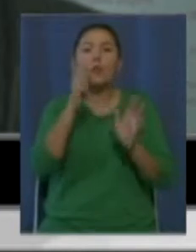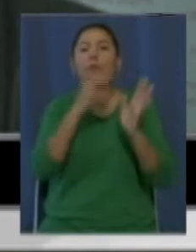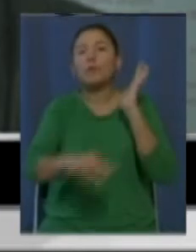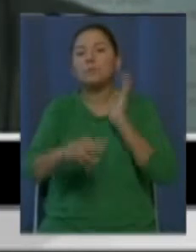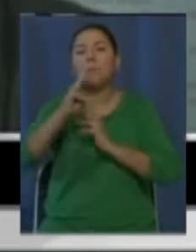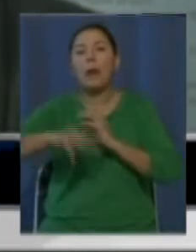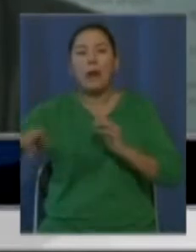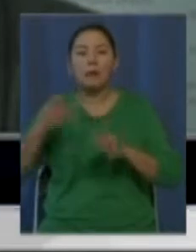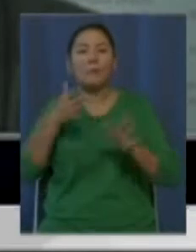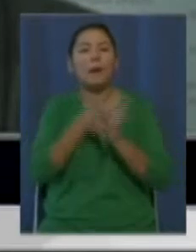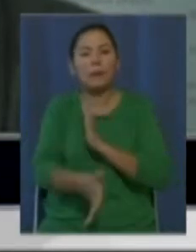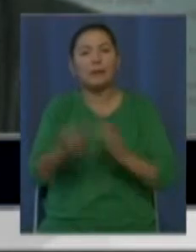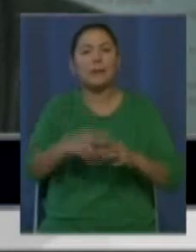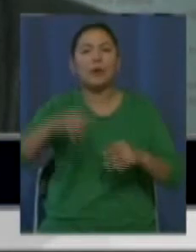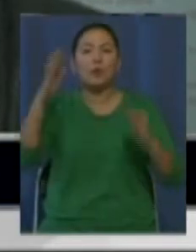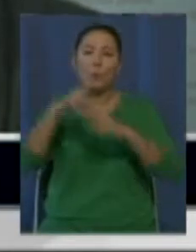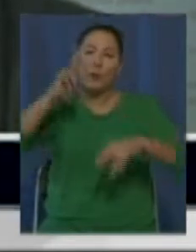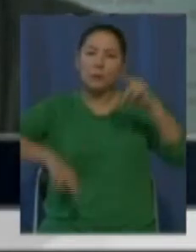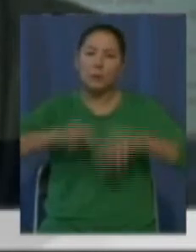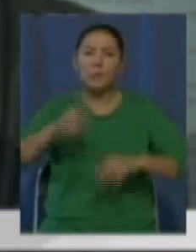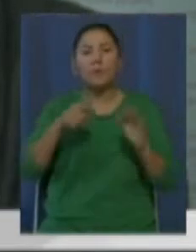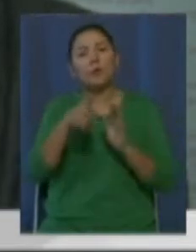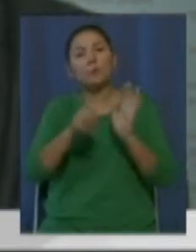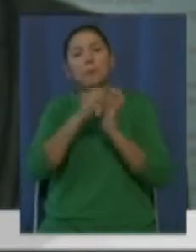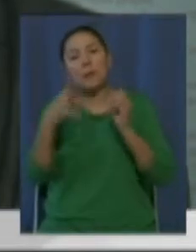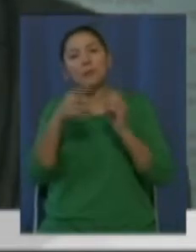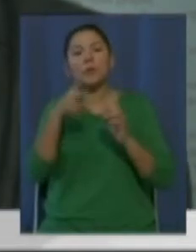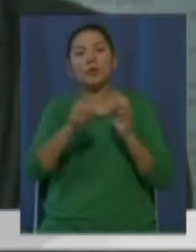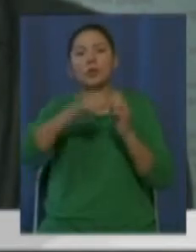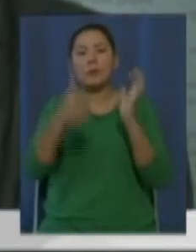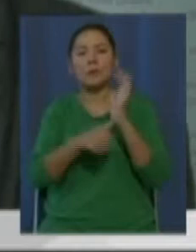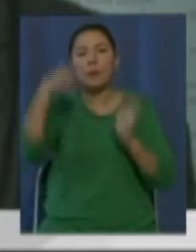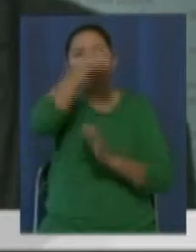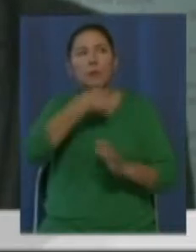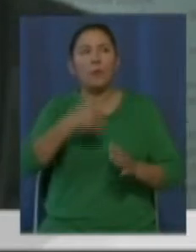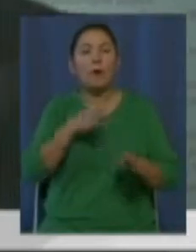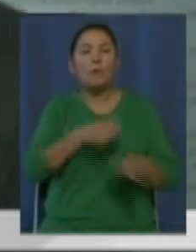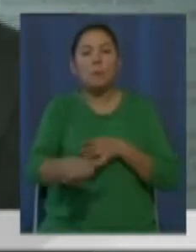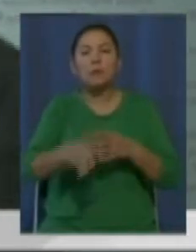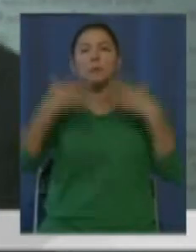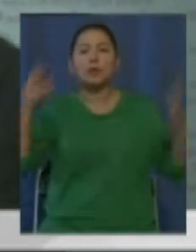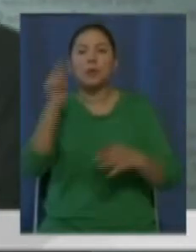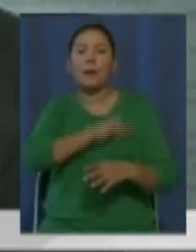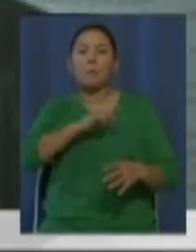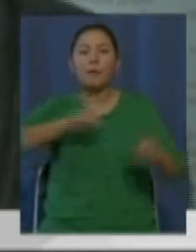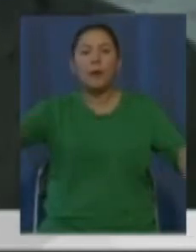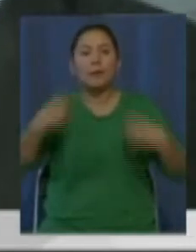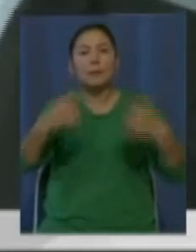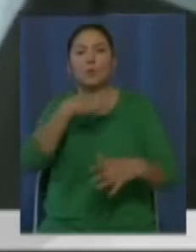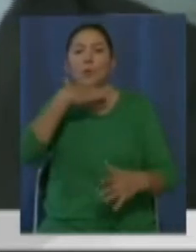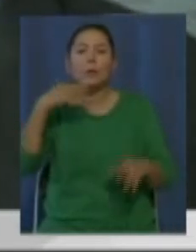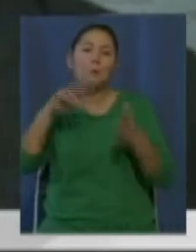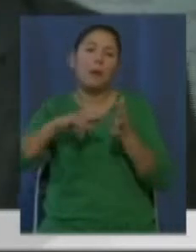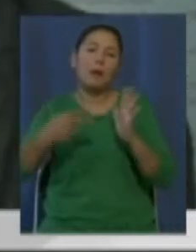үй беру жөнінде, үймен қамту жөнінде жеңілдікпенен. Сол жөнінде де көптеген жоспарлары